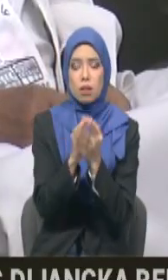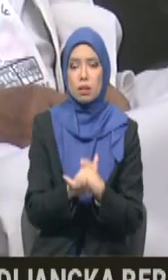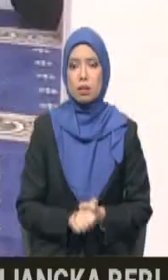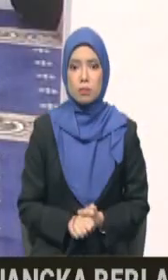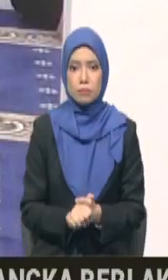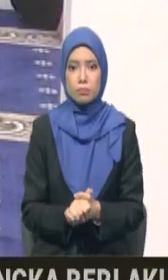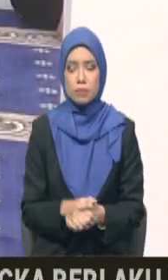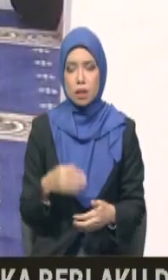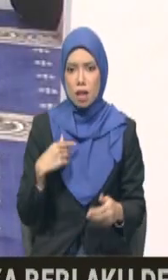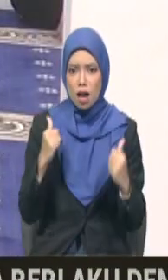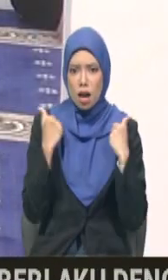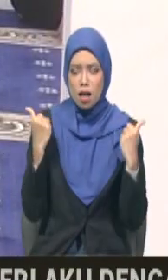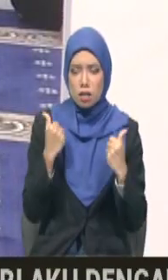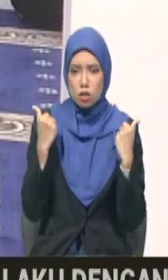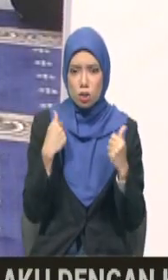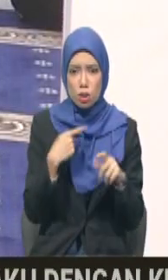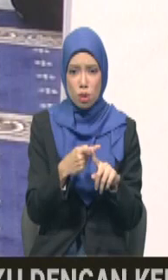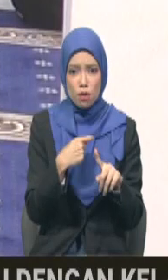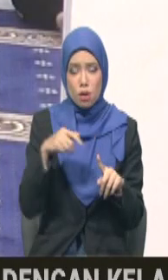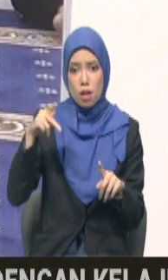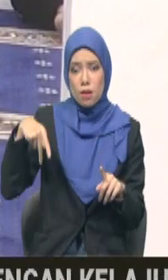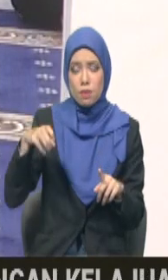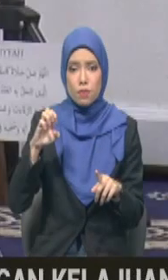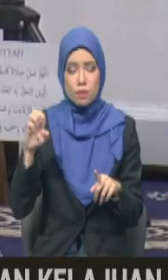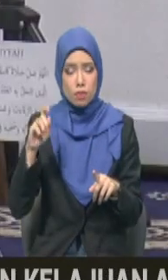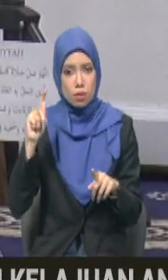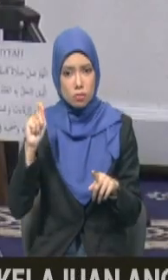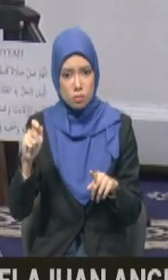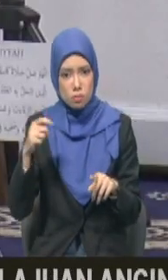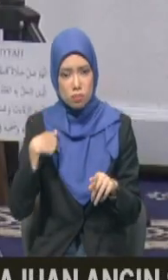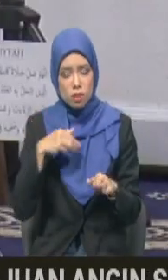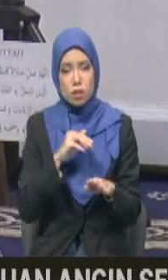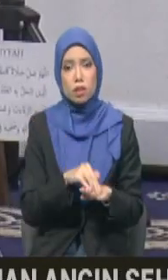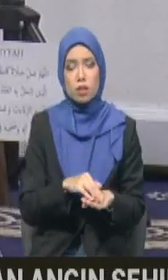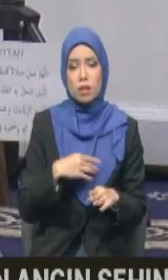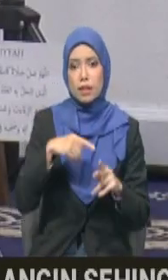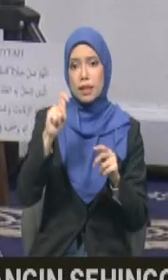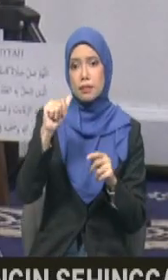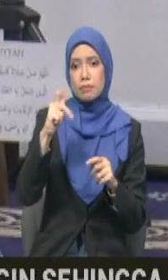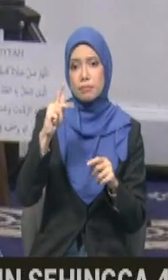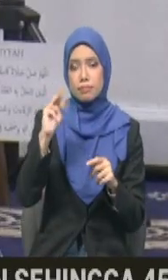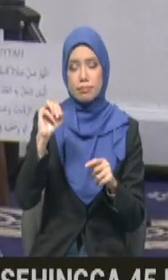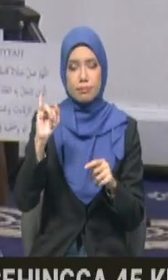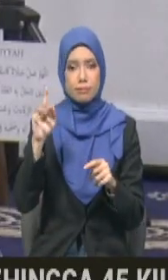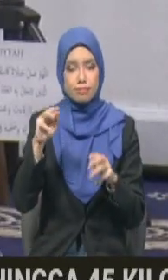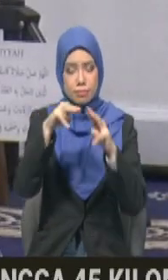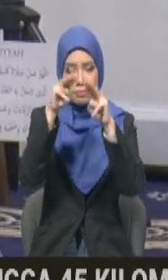diungkayahkan oleh projek Fit dengan kerjasama jawatankuasa takmir masjid Kampung